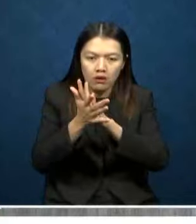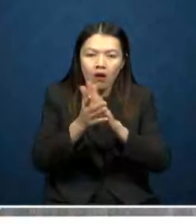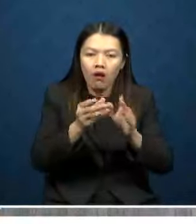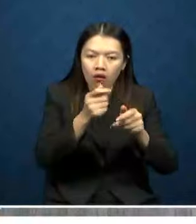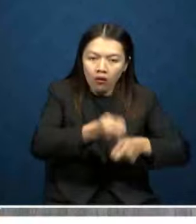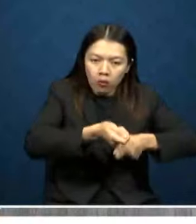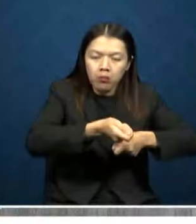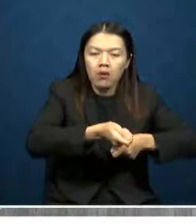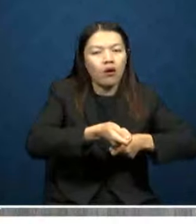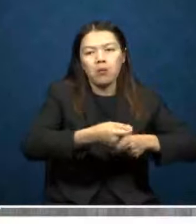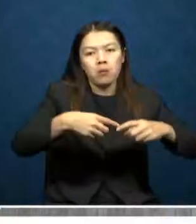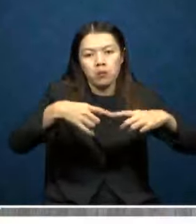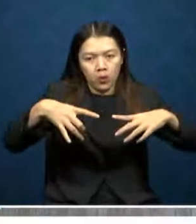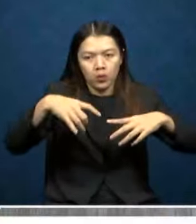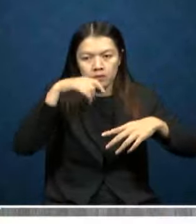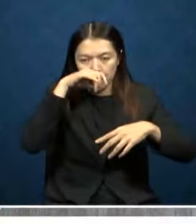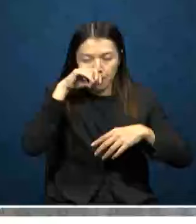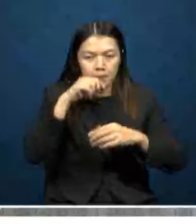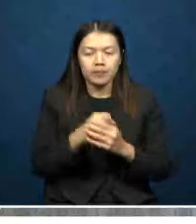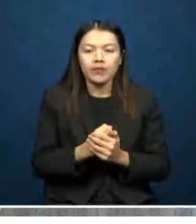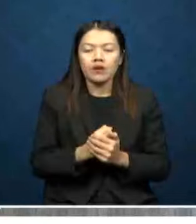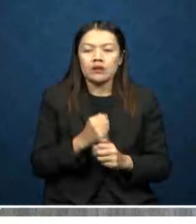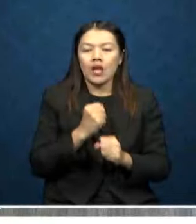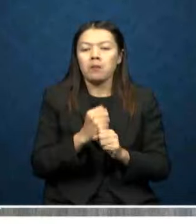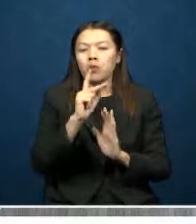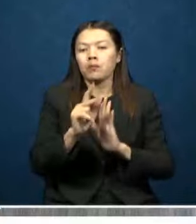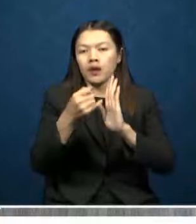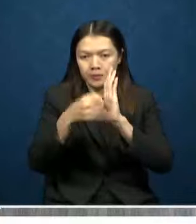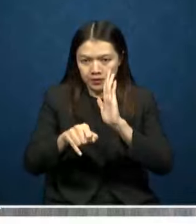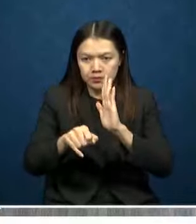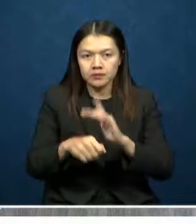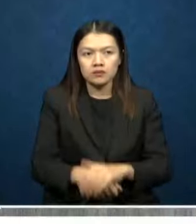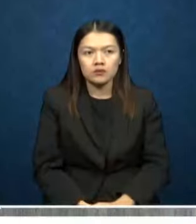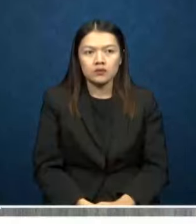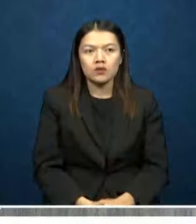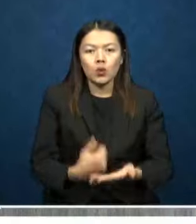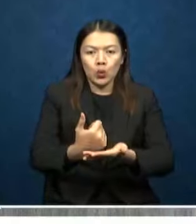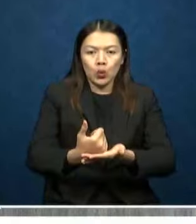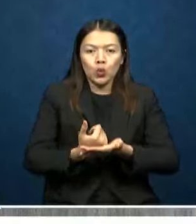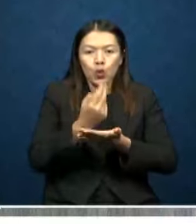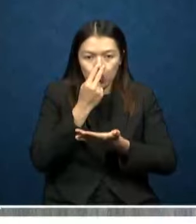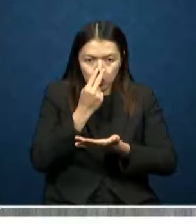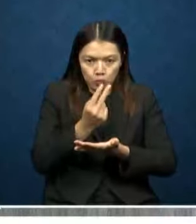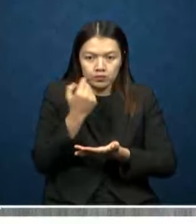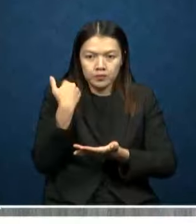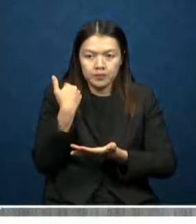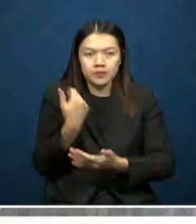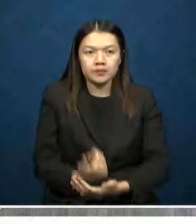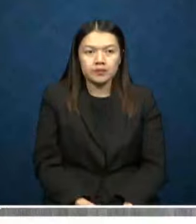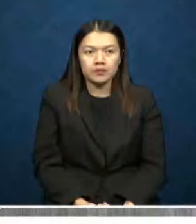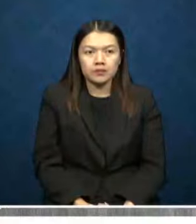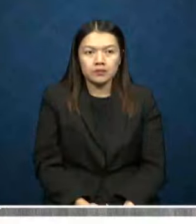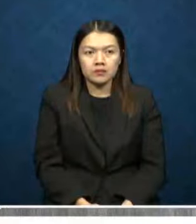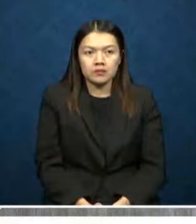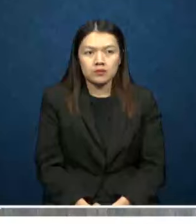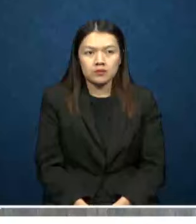เกษตรกรรมและสุ่มเสี่ยงในการที่จะกระทำผิดกฎหมายท่านก็ช่วยกรุณาไปดูด้วยนะครับเรื่อง